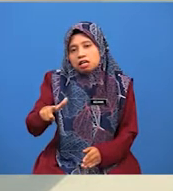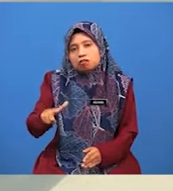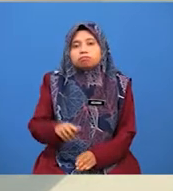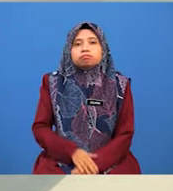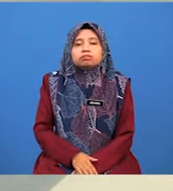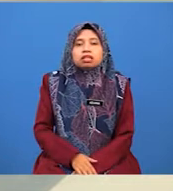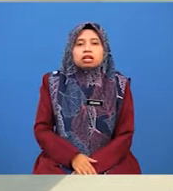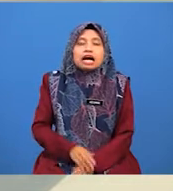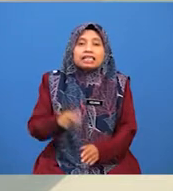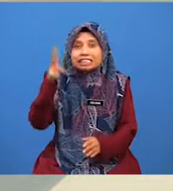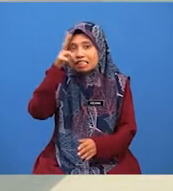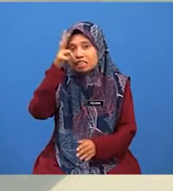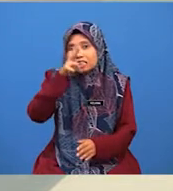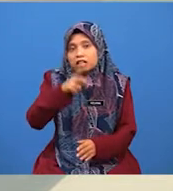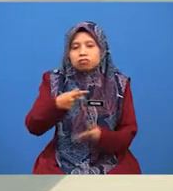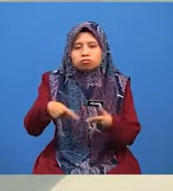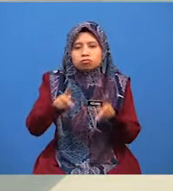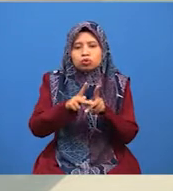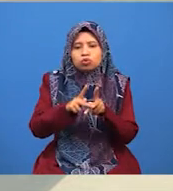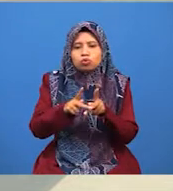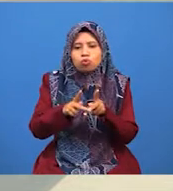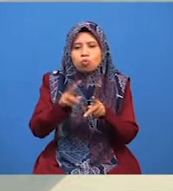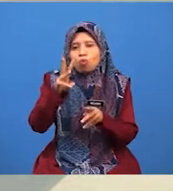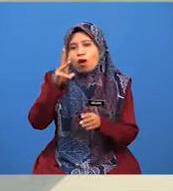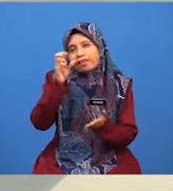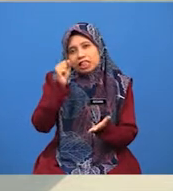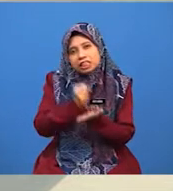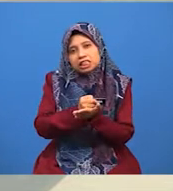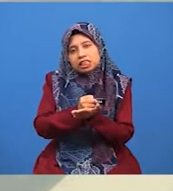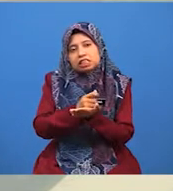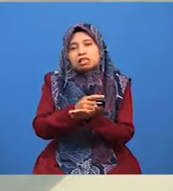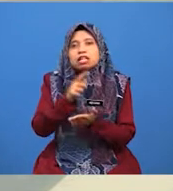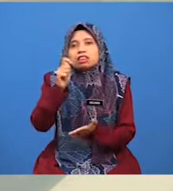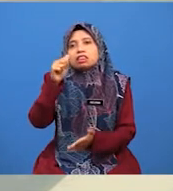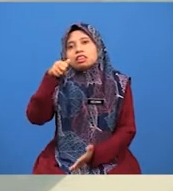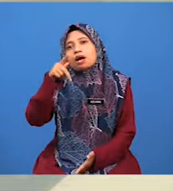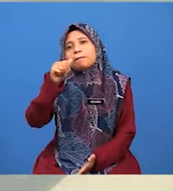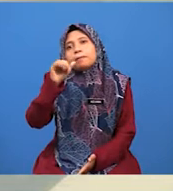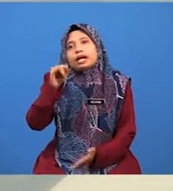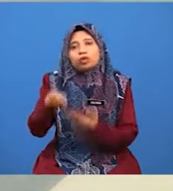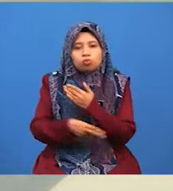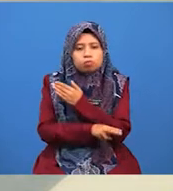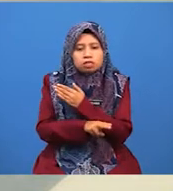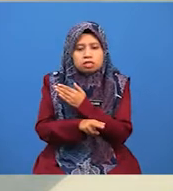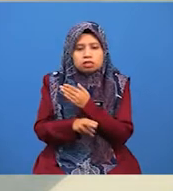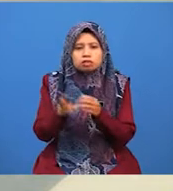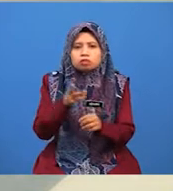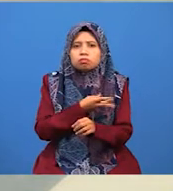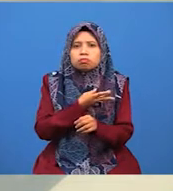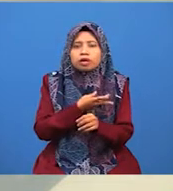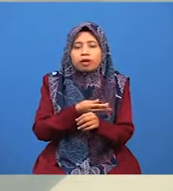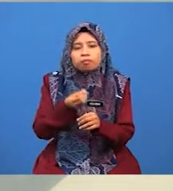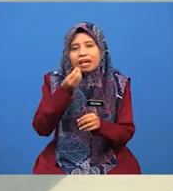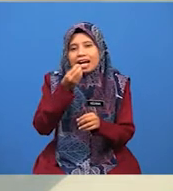ialah pihak kerajaan perlu meruatakan tapai ubi sebagai warisan